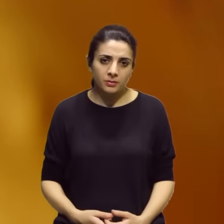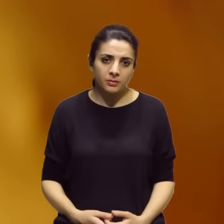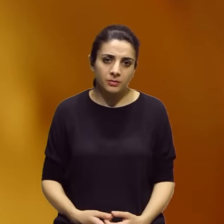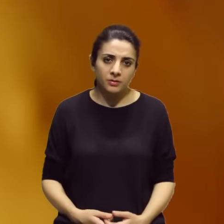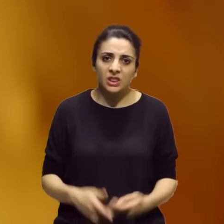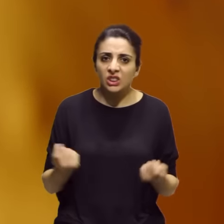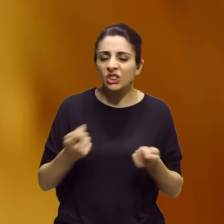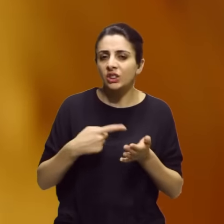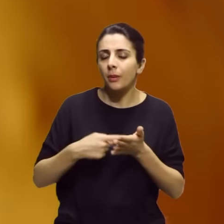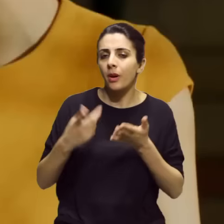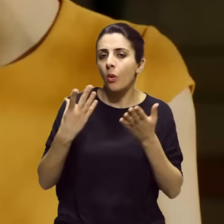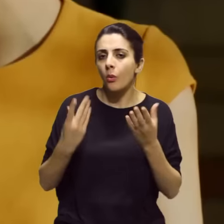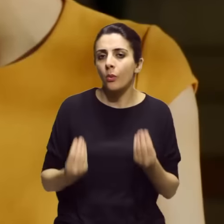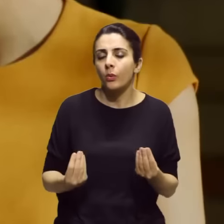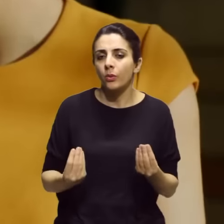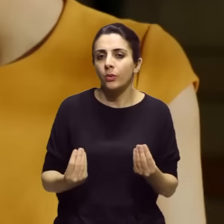İş iptal.